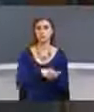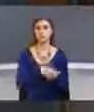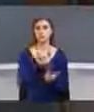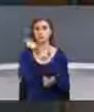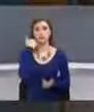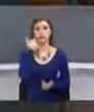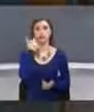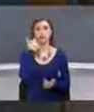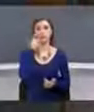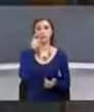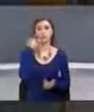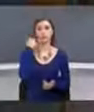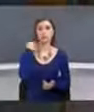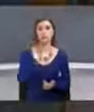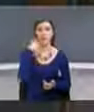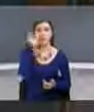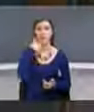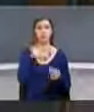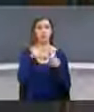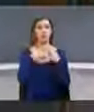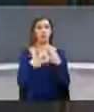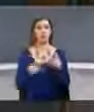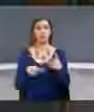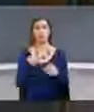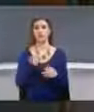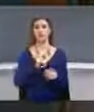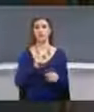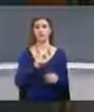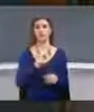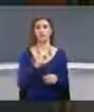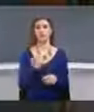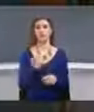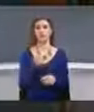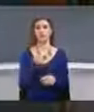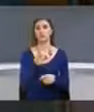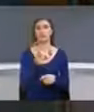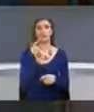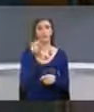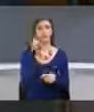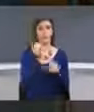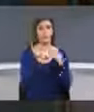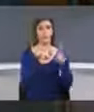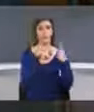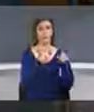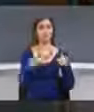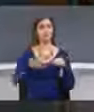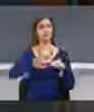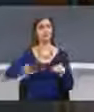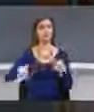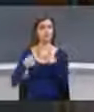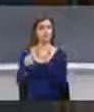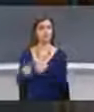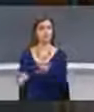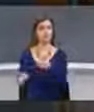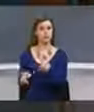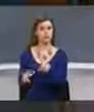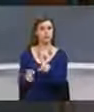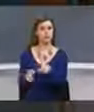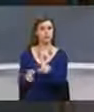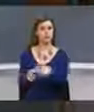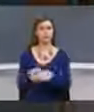Kjo është shkelje elementare të drejtave të njeriut për të gjinive. Dhe kjo ndalohet dhe sankcionohet me ligje